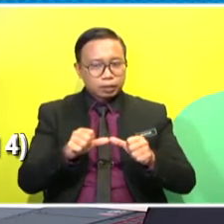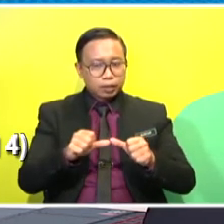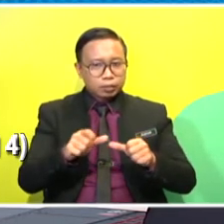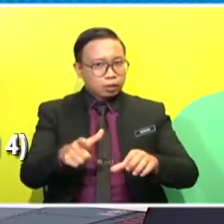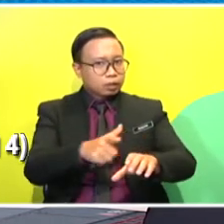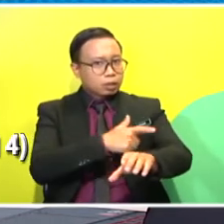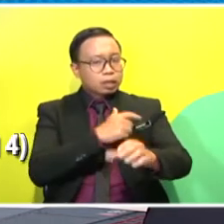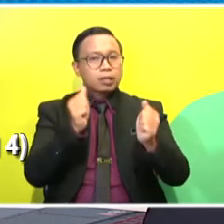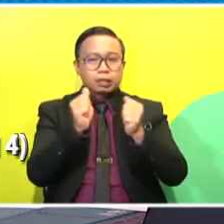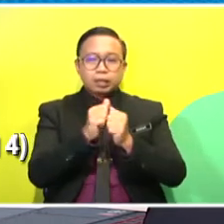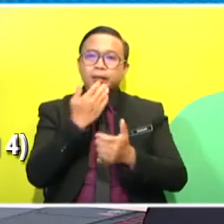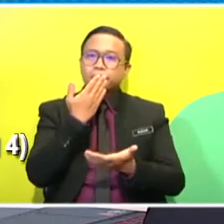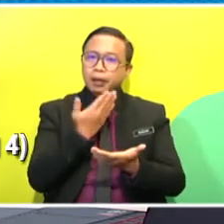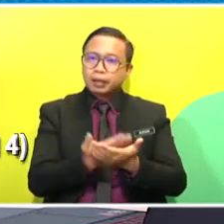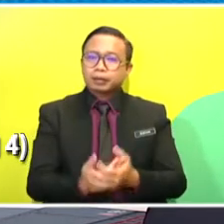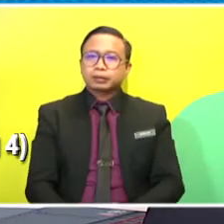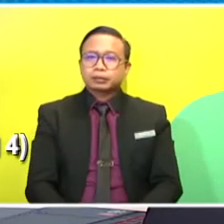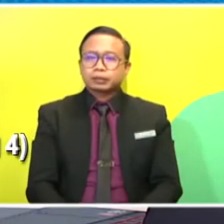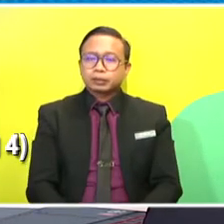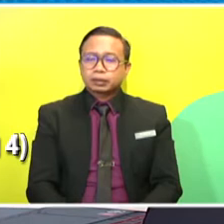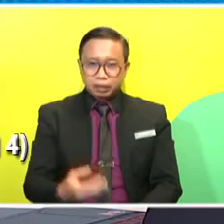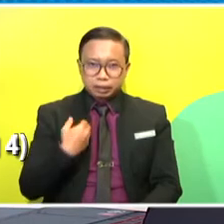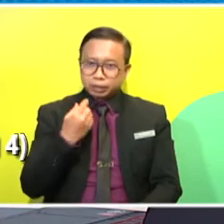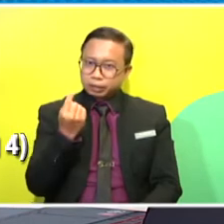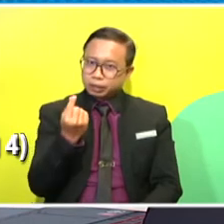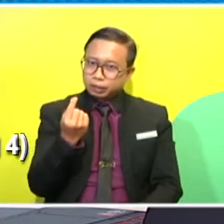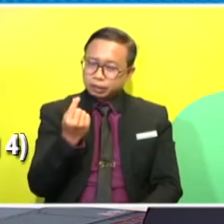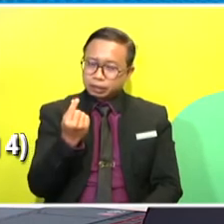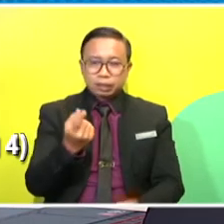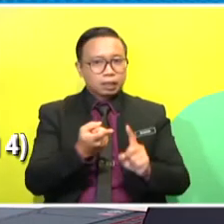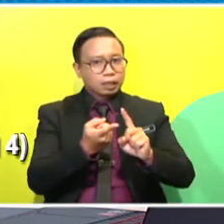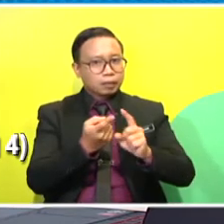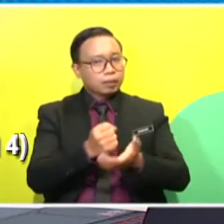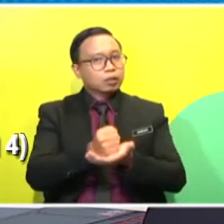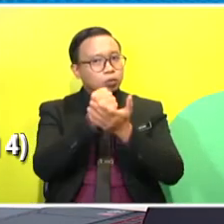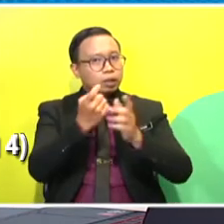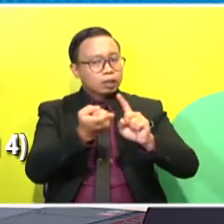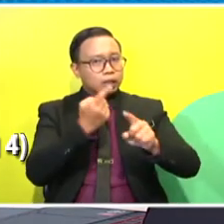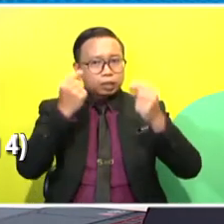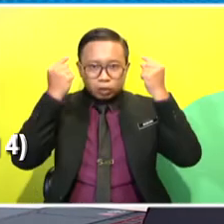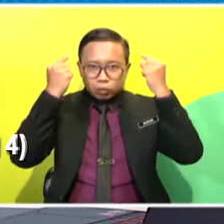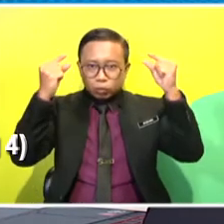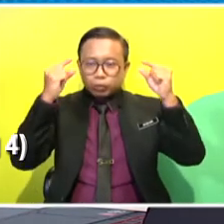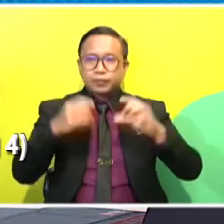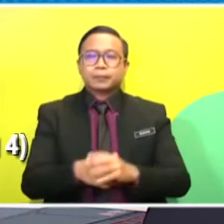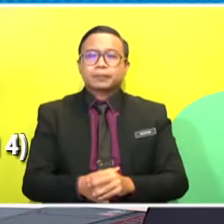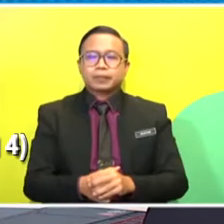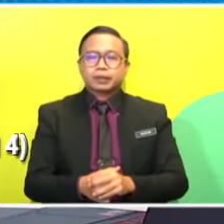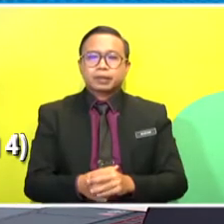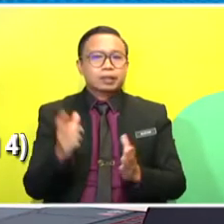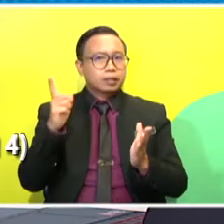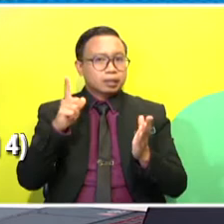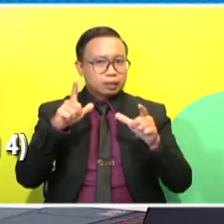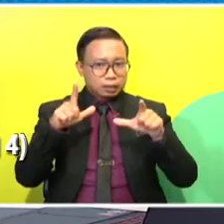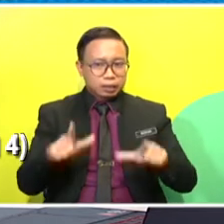sekali dan terima kasih. Sedikit bantuan daripada guru. Nampaknya di situ dapat kita meletakkan bahawa